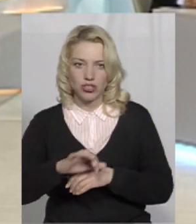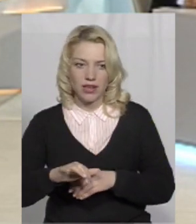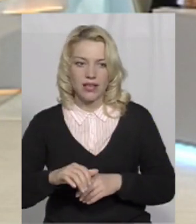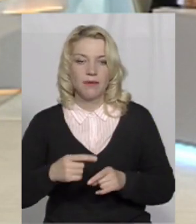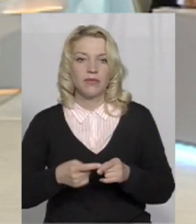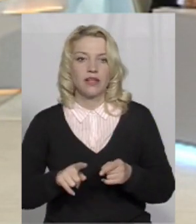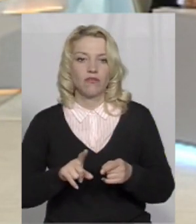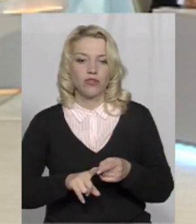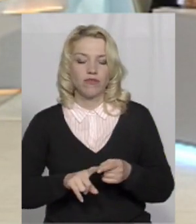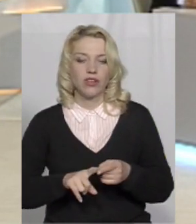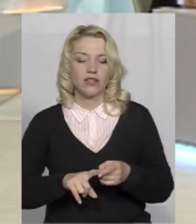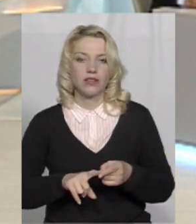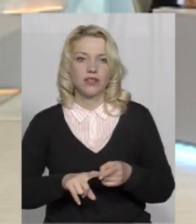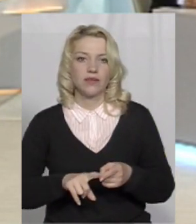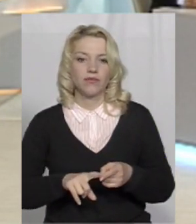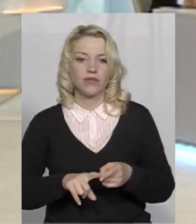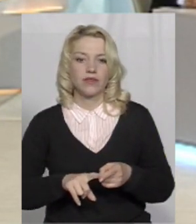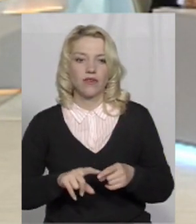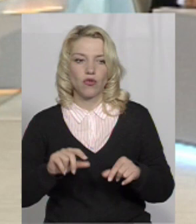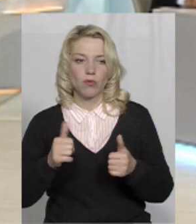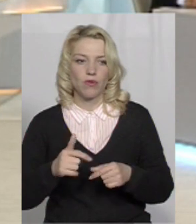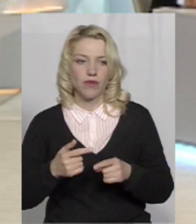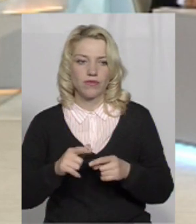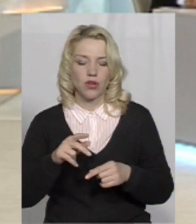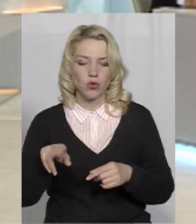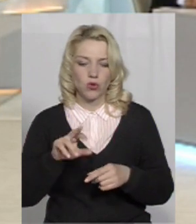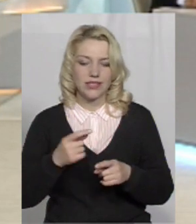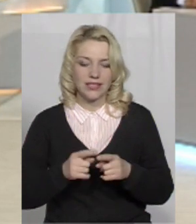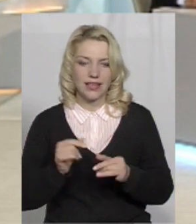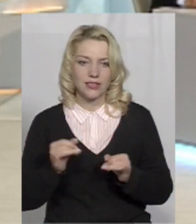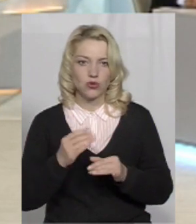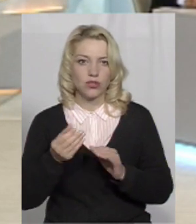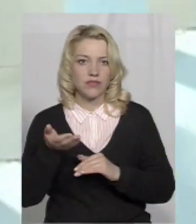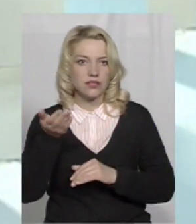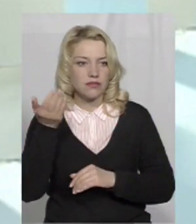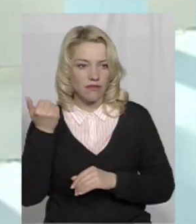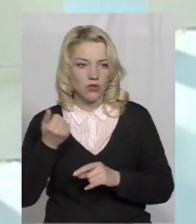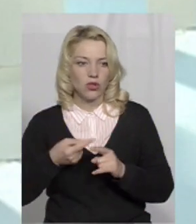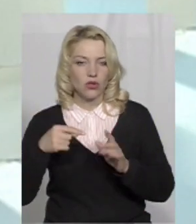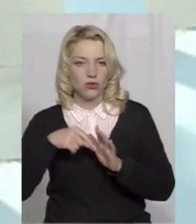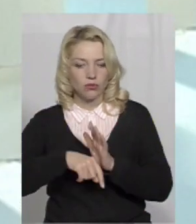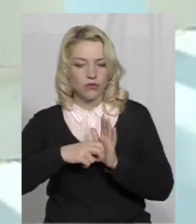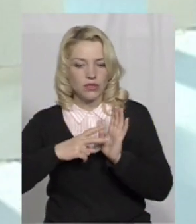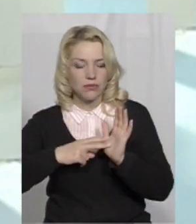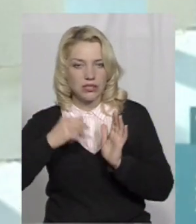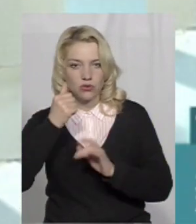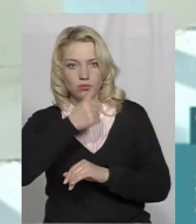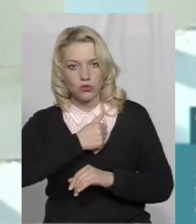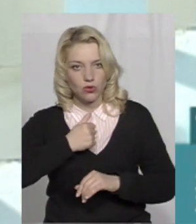він готував наших виробників до цієї історії дуже вже здавна. Тобто в 17-му році його